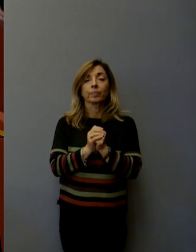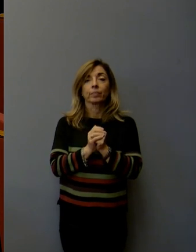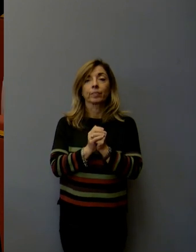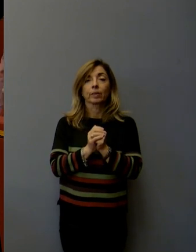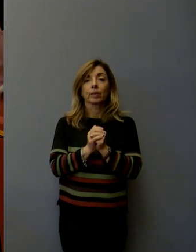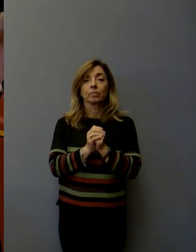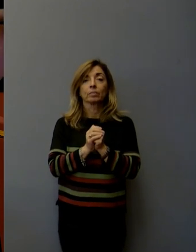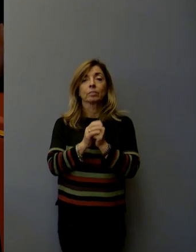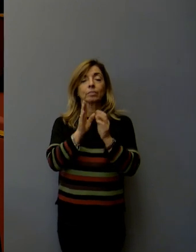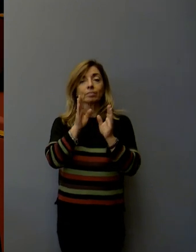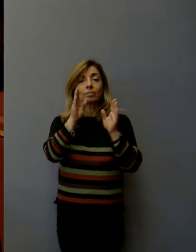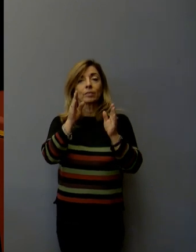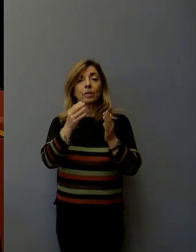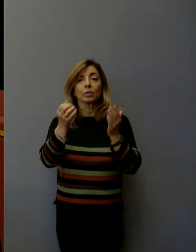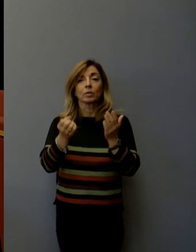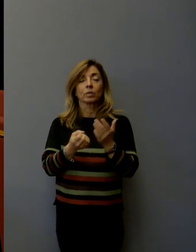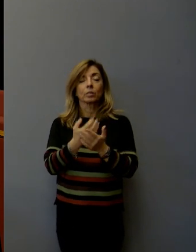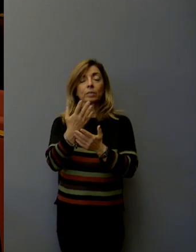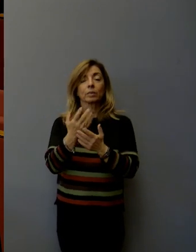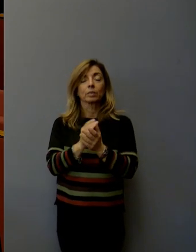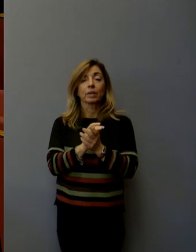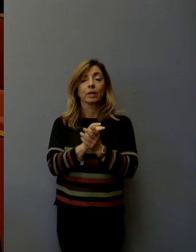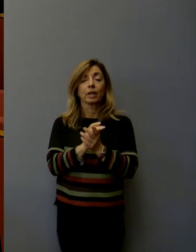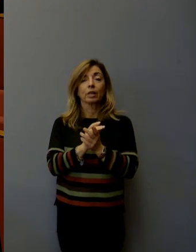diciamo alla creazione di coordinate dei nuovi Genovesi